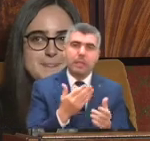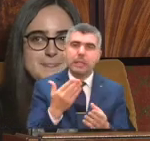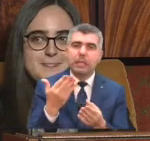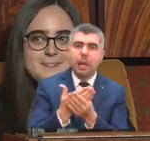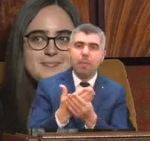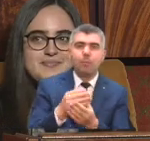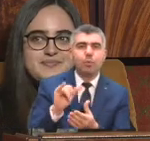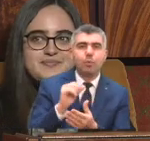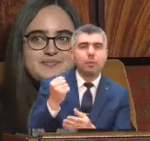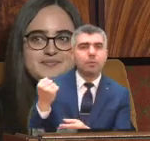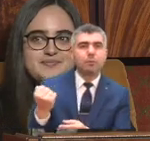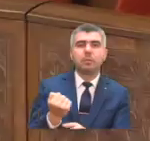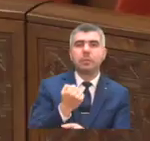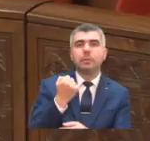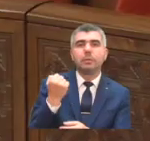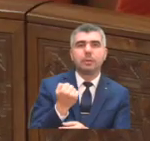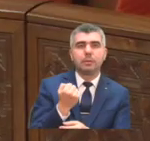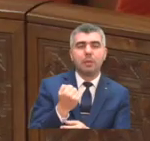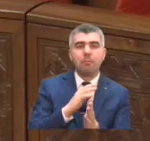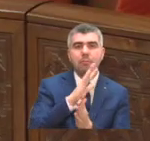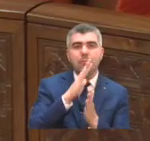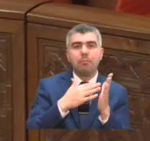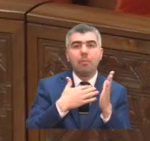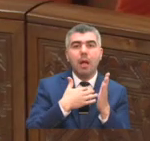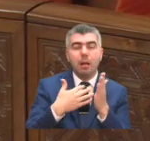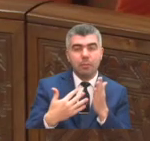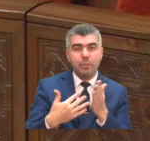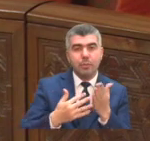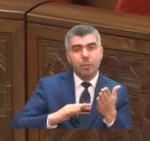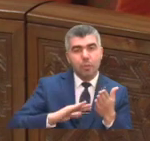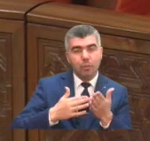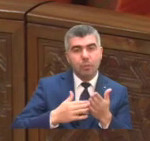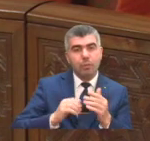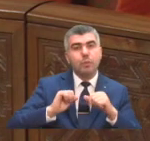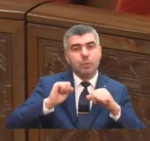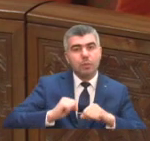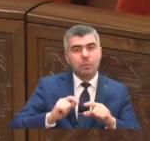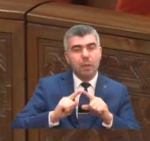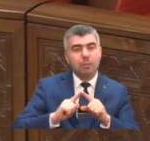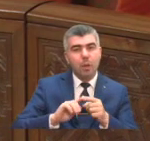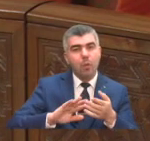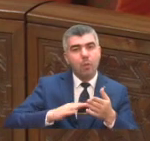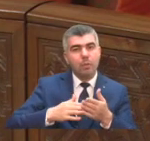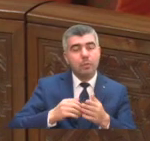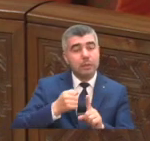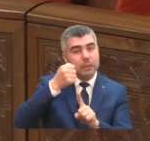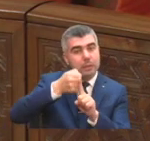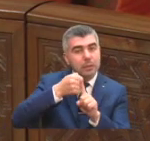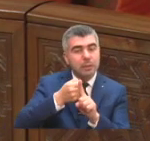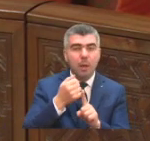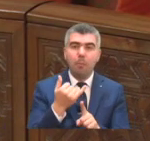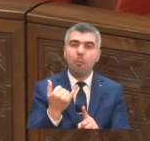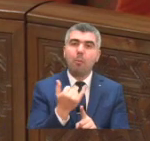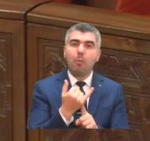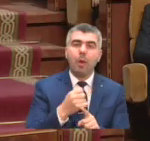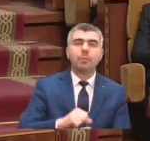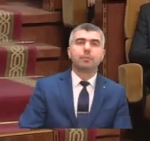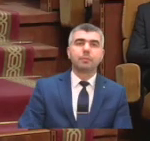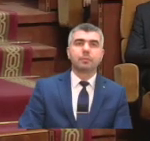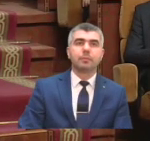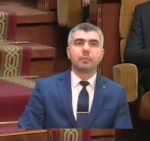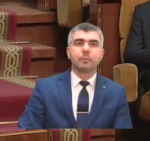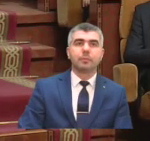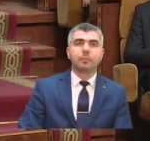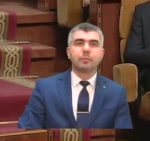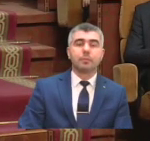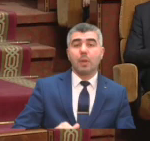ليه وبسبب التأخر في تنفيذ البرامج، واللي أكيد أنه غادي يطلب منكم اليوم مجهود كبير واللي كتقوموا به طبعا. السيدة